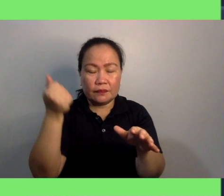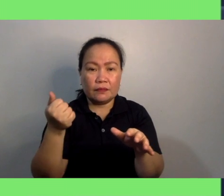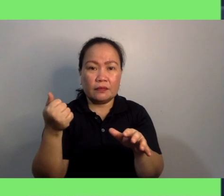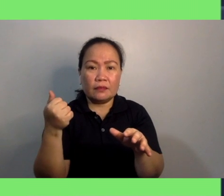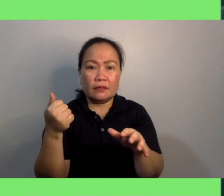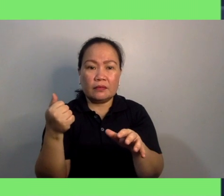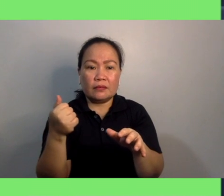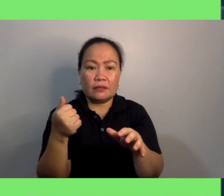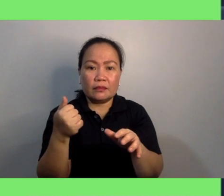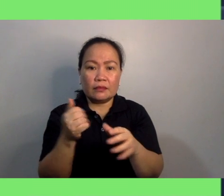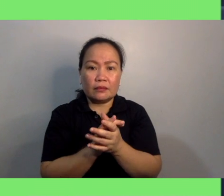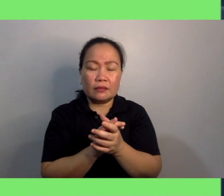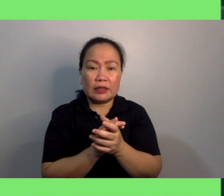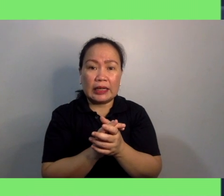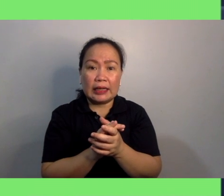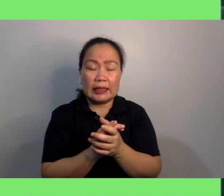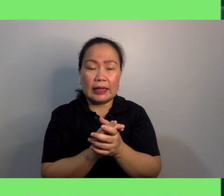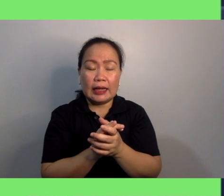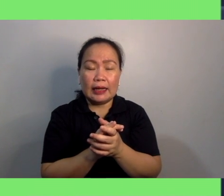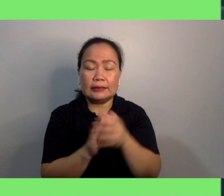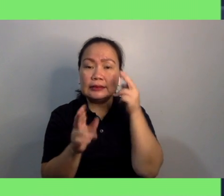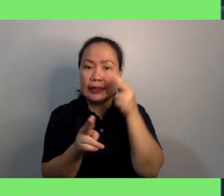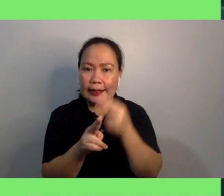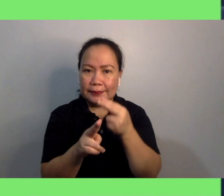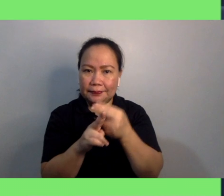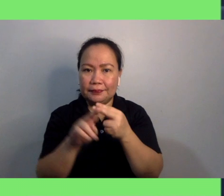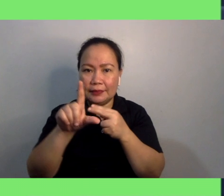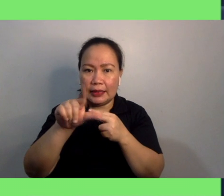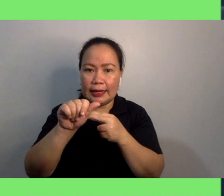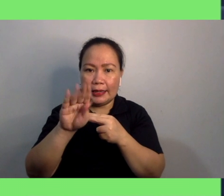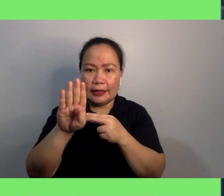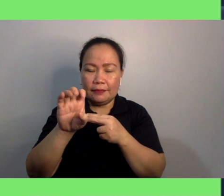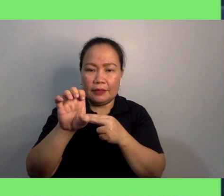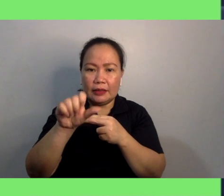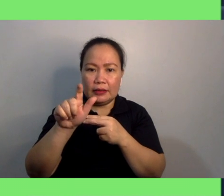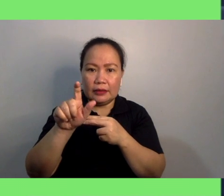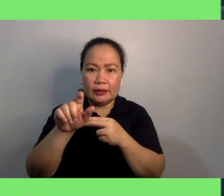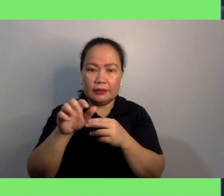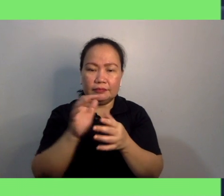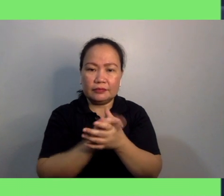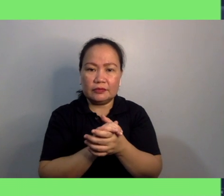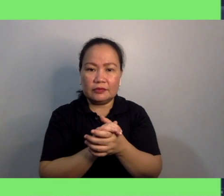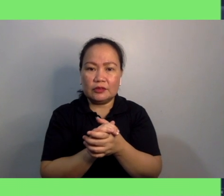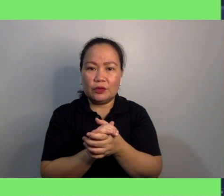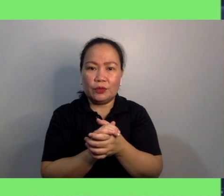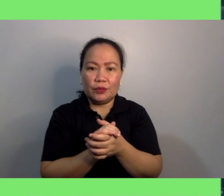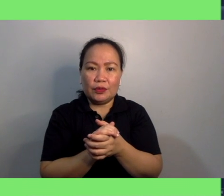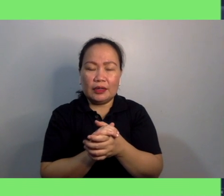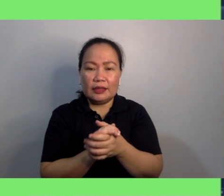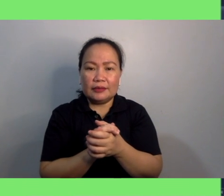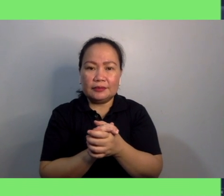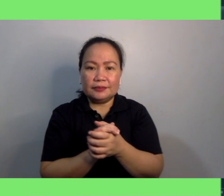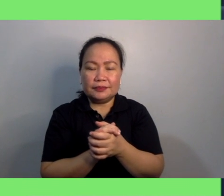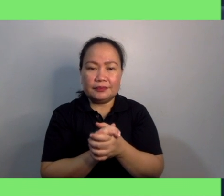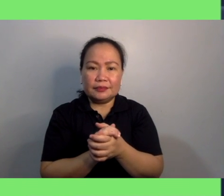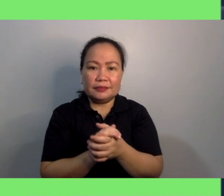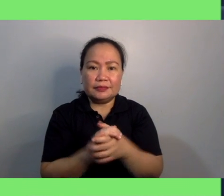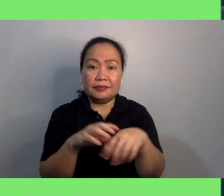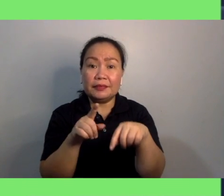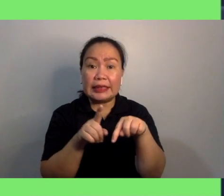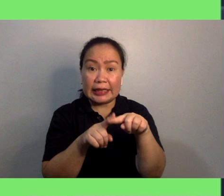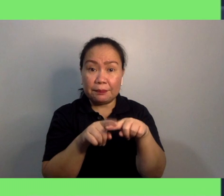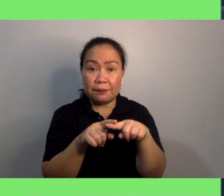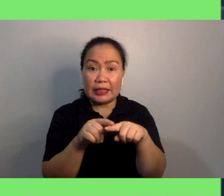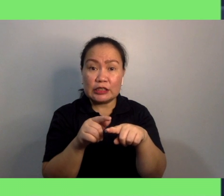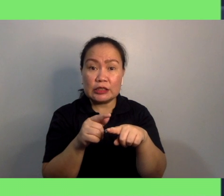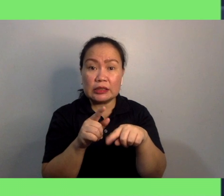ating label. Okay? So, wag po kalimutan yung ating label. So, it's up to you,